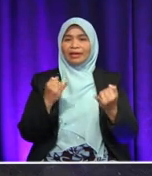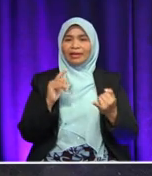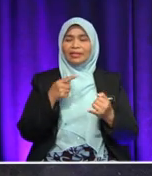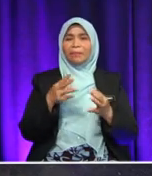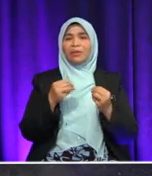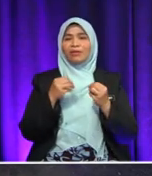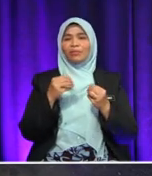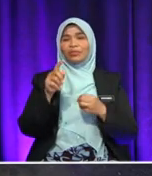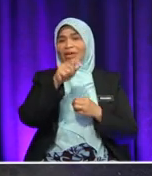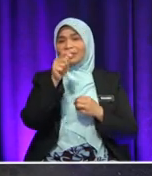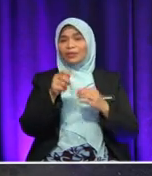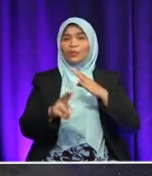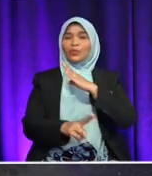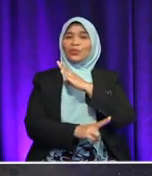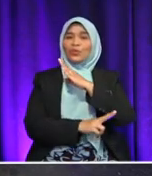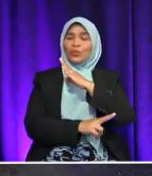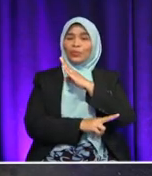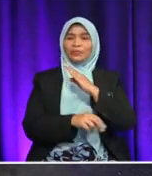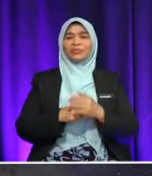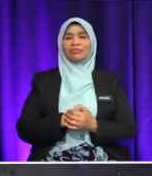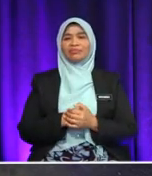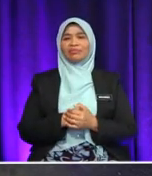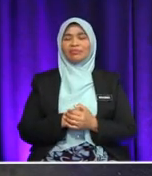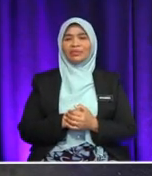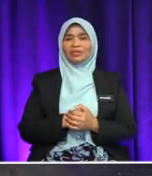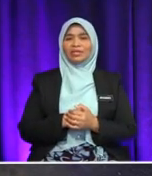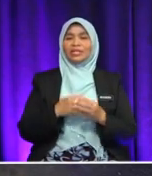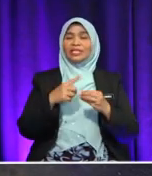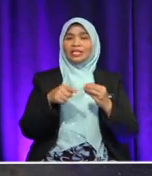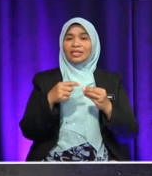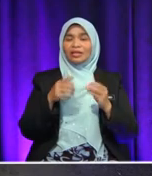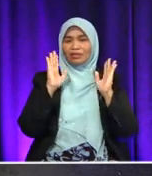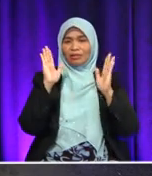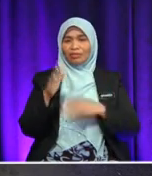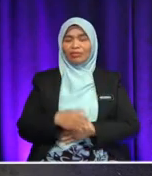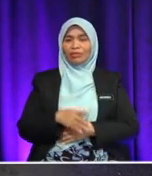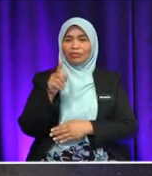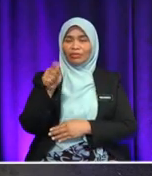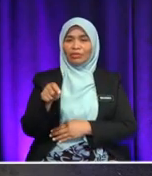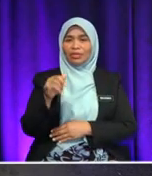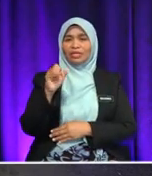Dalil yang hukum dan dalil yang berkaitan dengan salat sunah istikharah ini